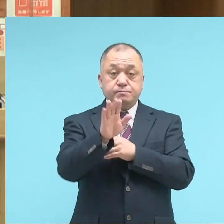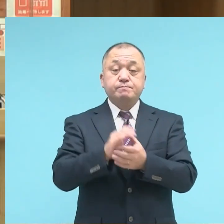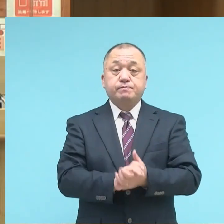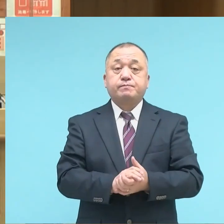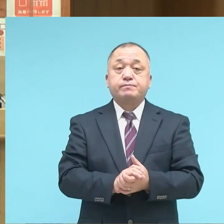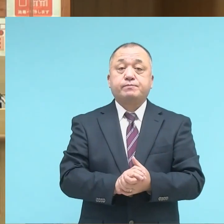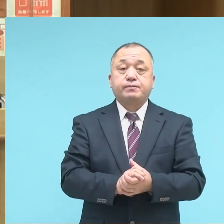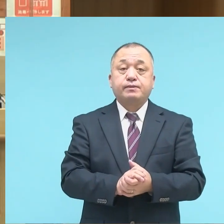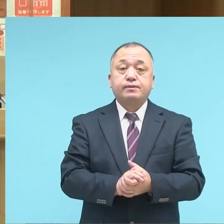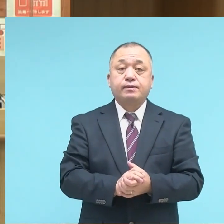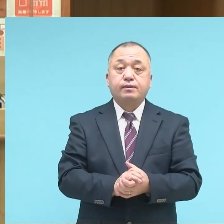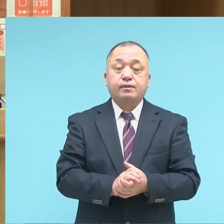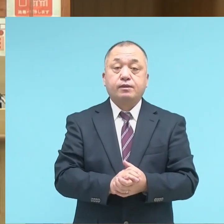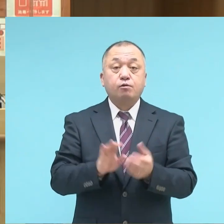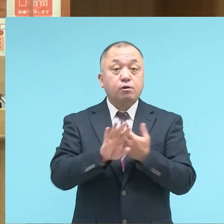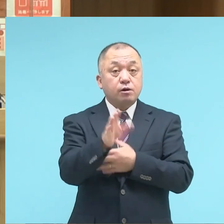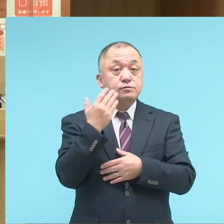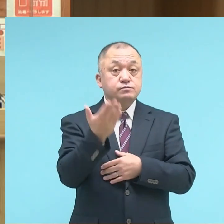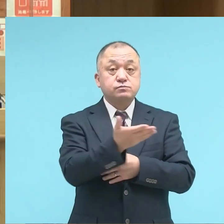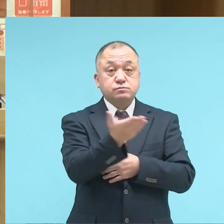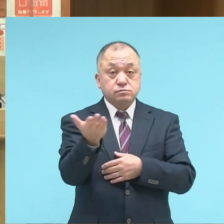はい。